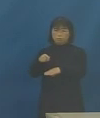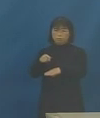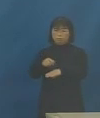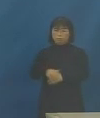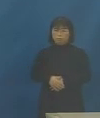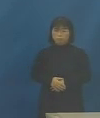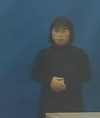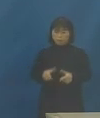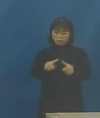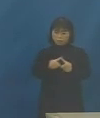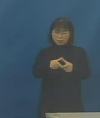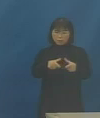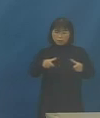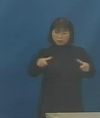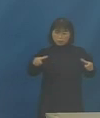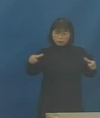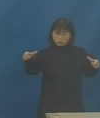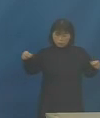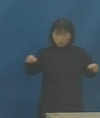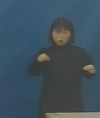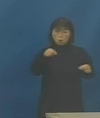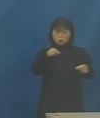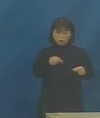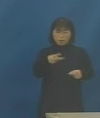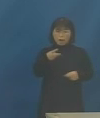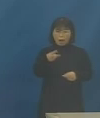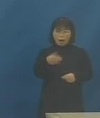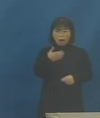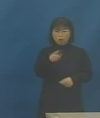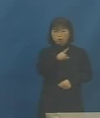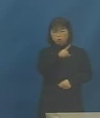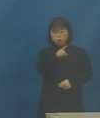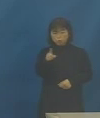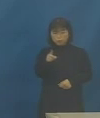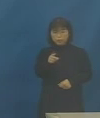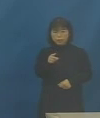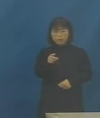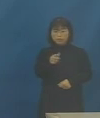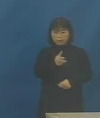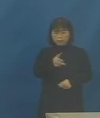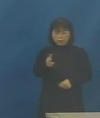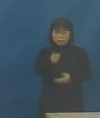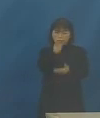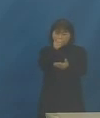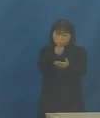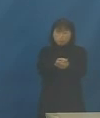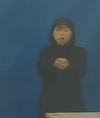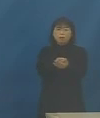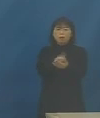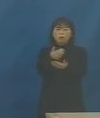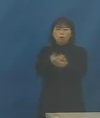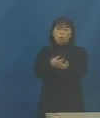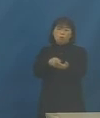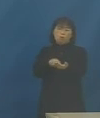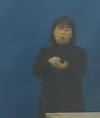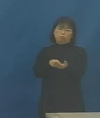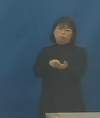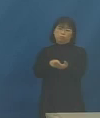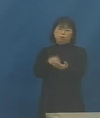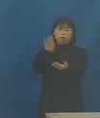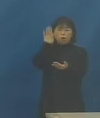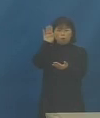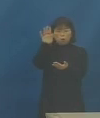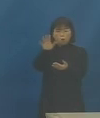これまでの全国で言いず9伯備線だけで残っている者ですでそれがあの姿を何消すという